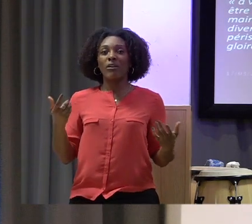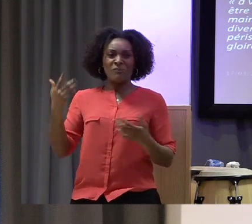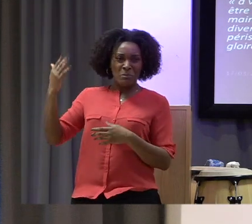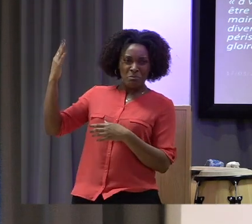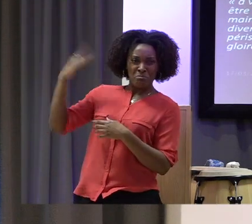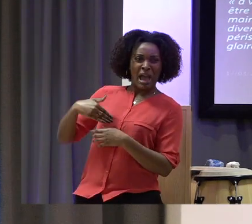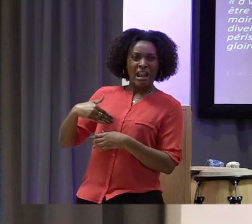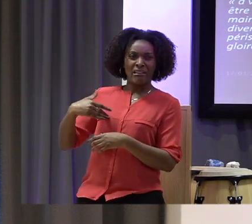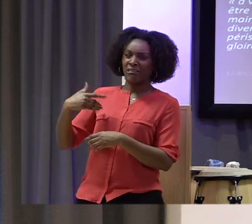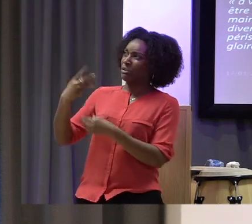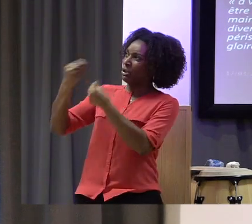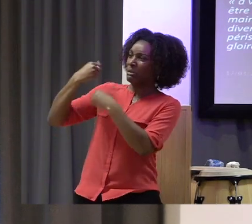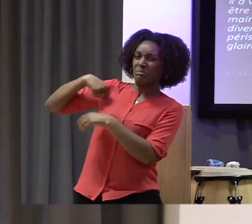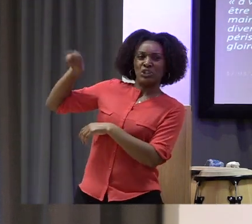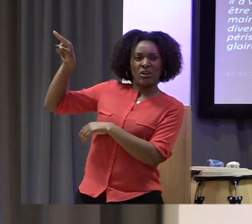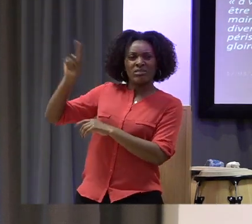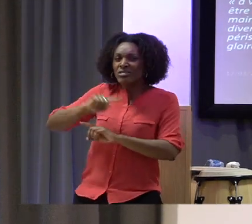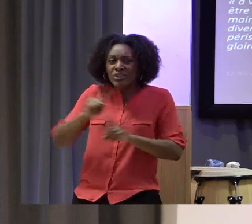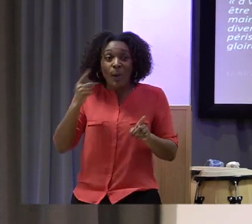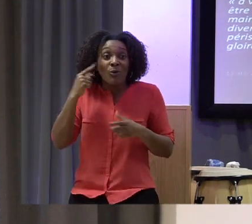mal, mais pour que nous puissions aller plus loin avec lui.